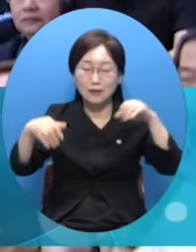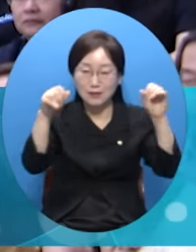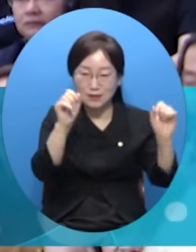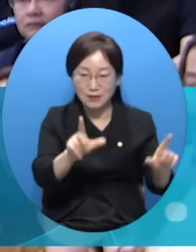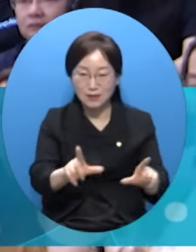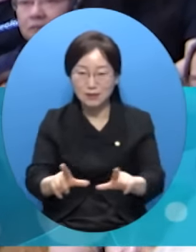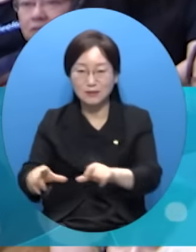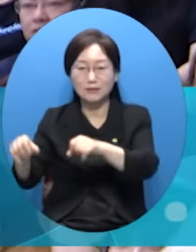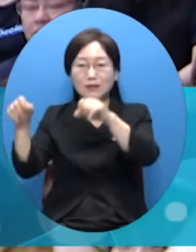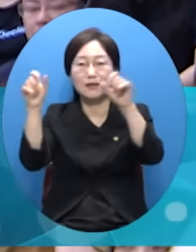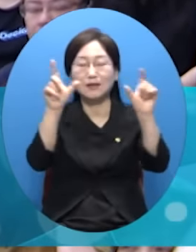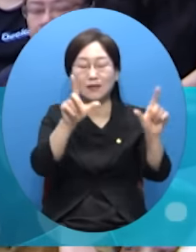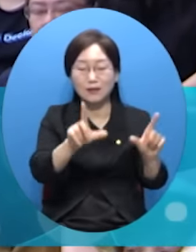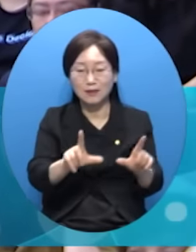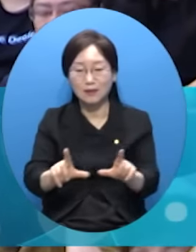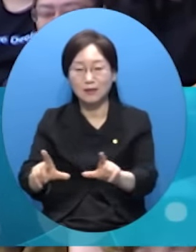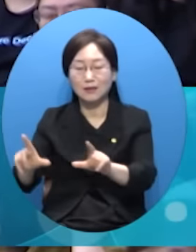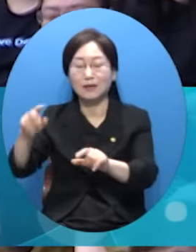내가